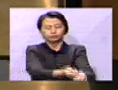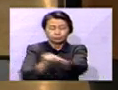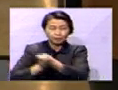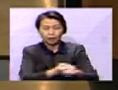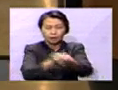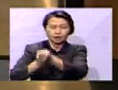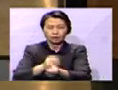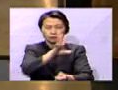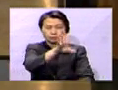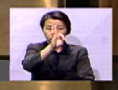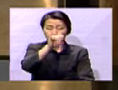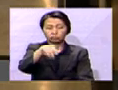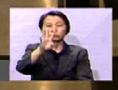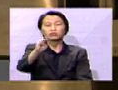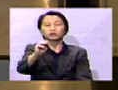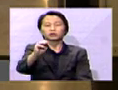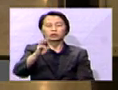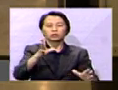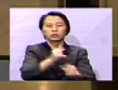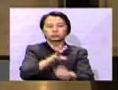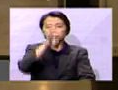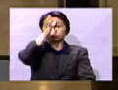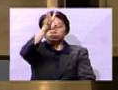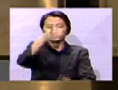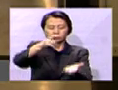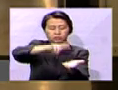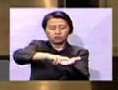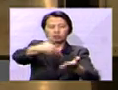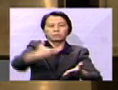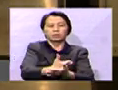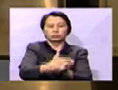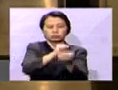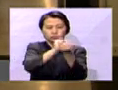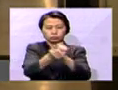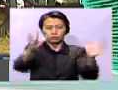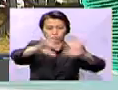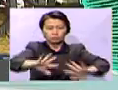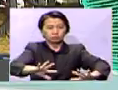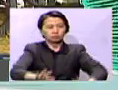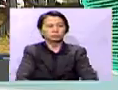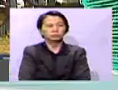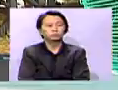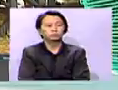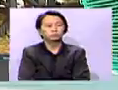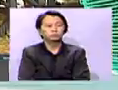59.24 meter sekaligus mencipta rekod baru Sukan SEA.